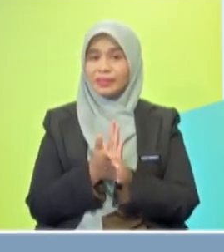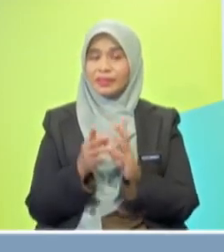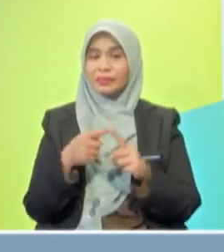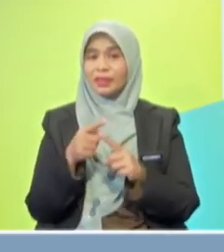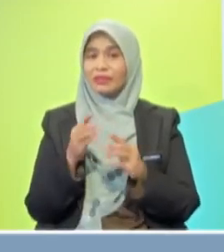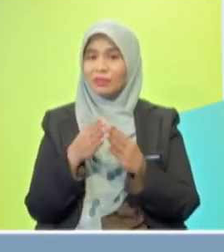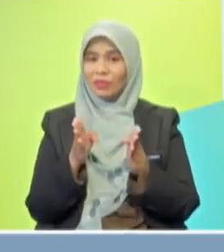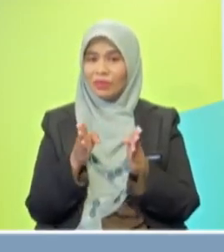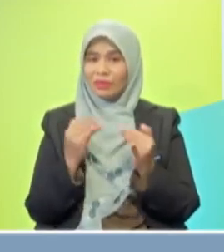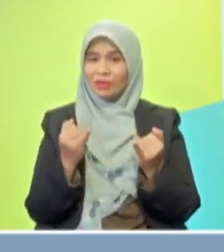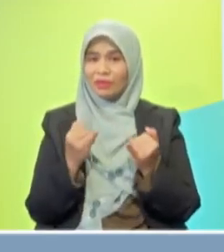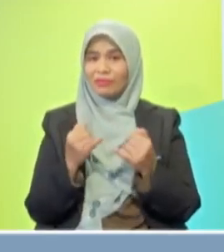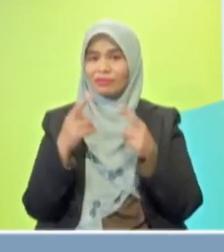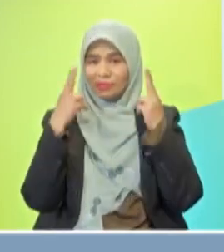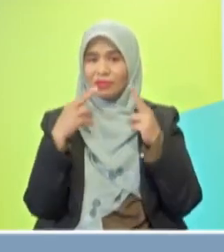doanya ialah